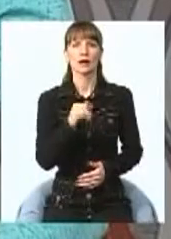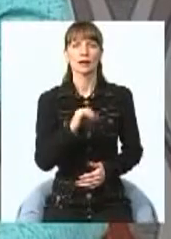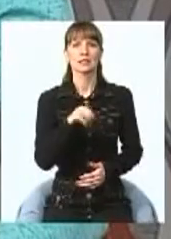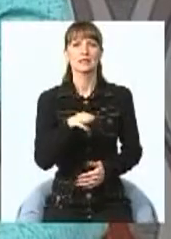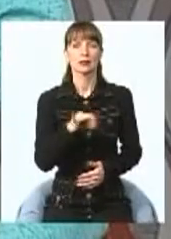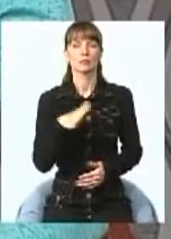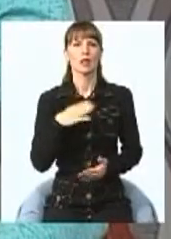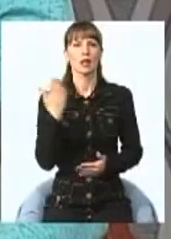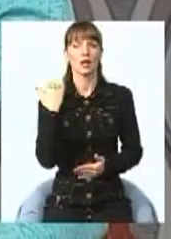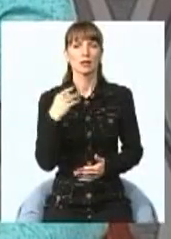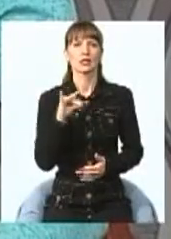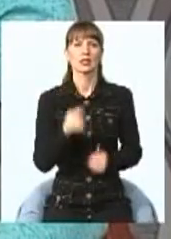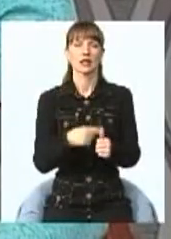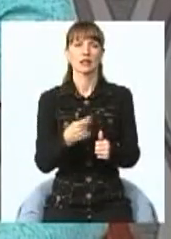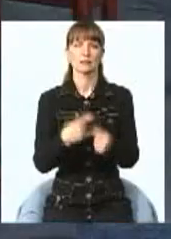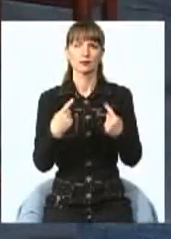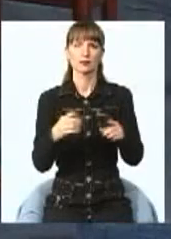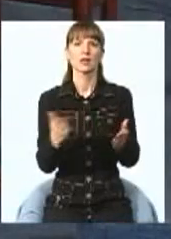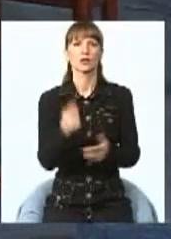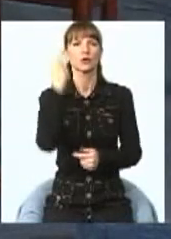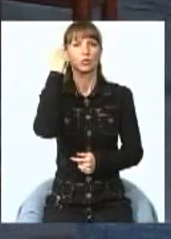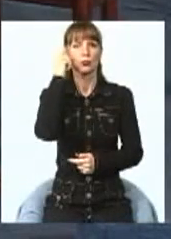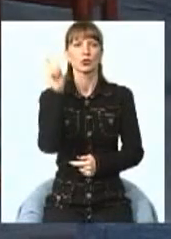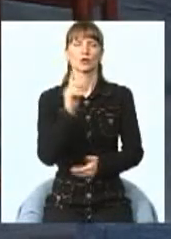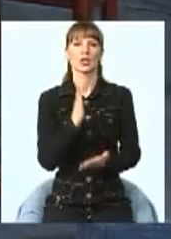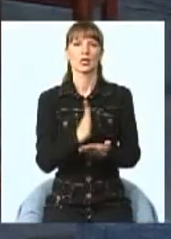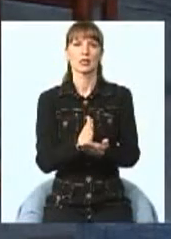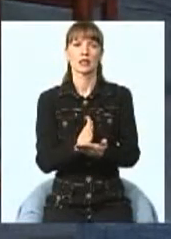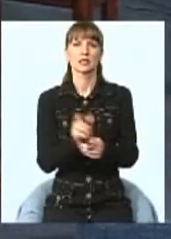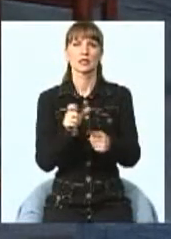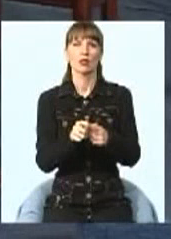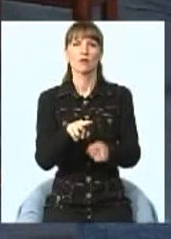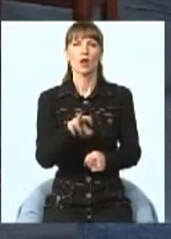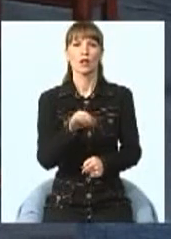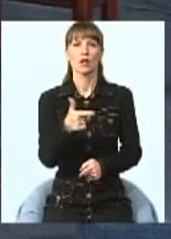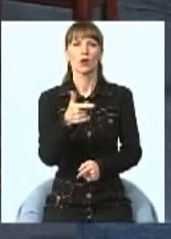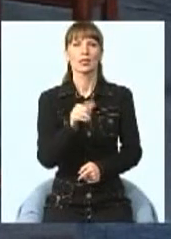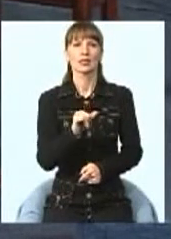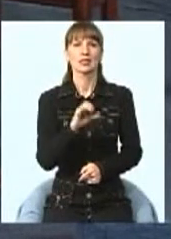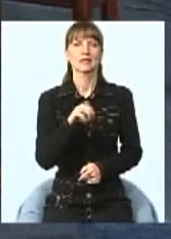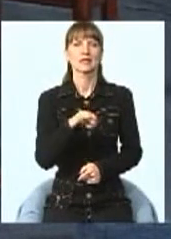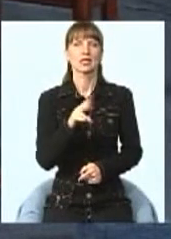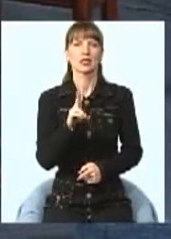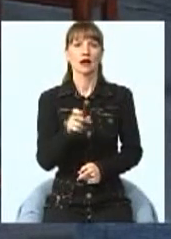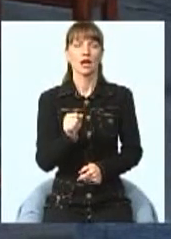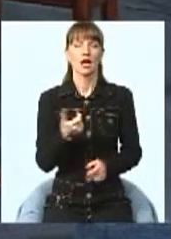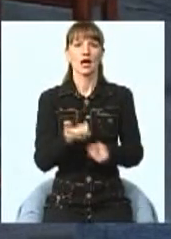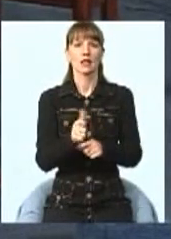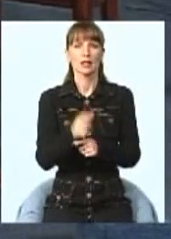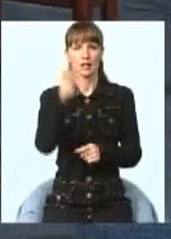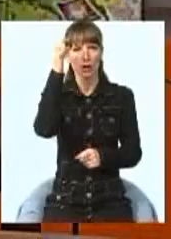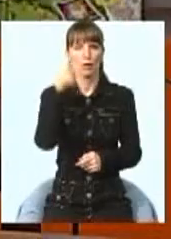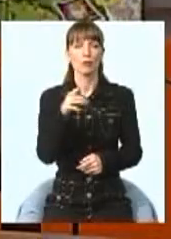але називалися вони зовсім інакше. Як ти гадаєш, що означає це слово логістика? Це наука про